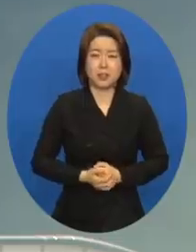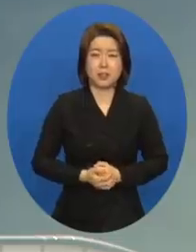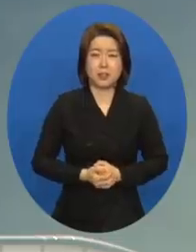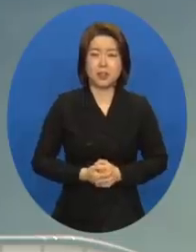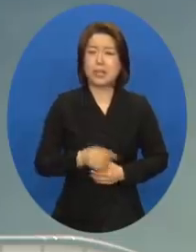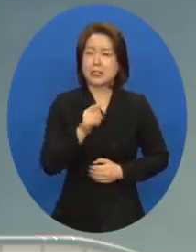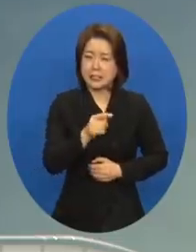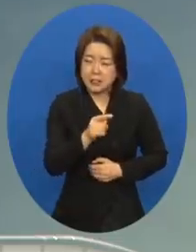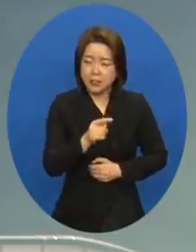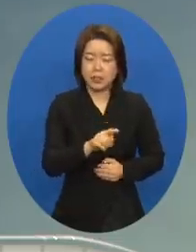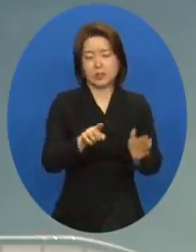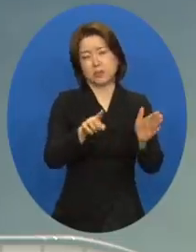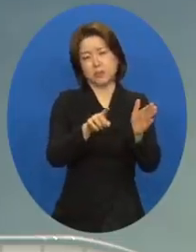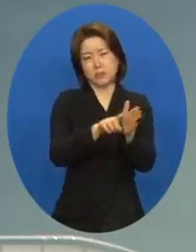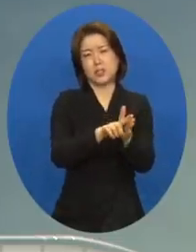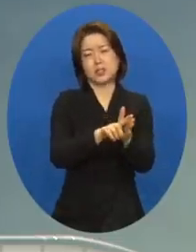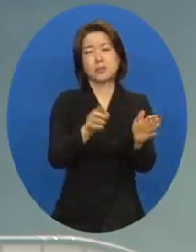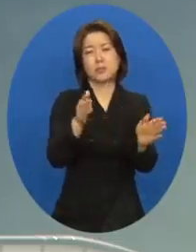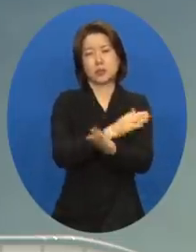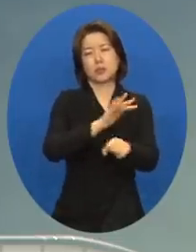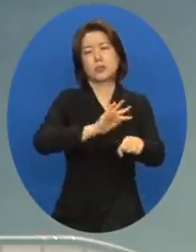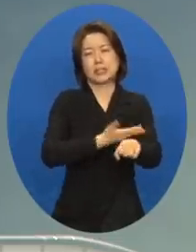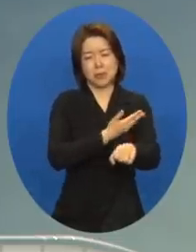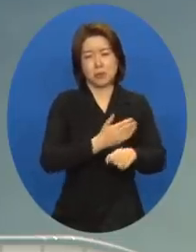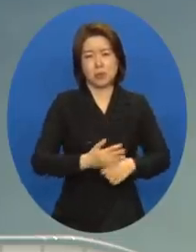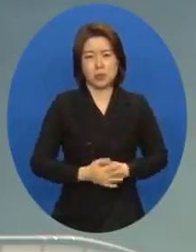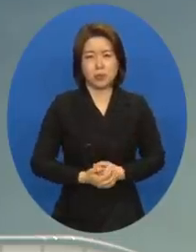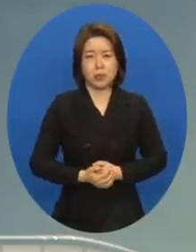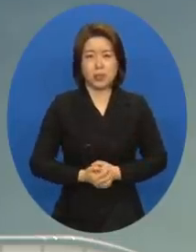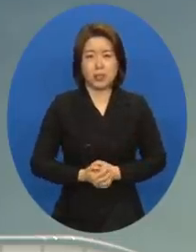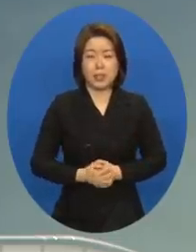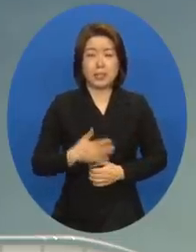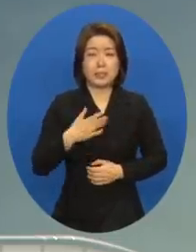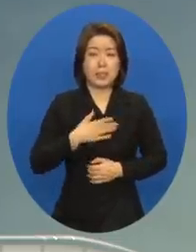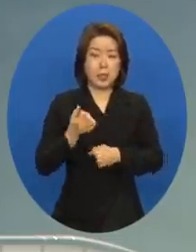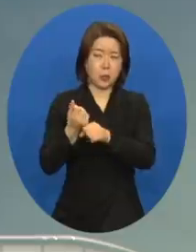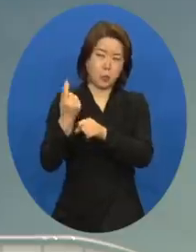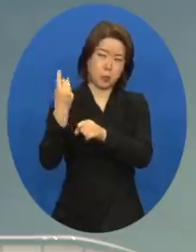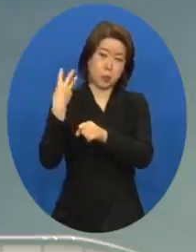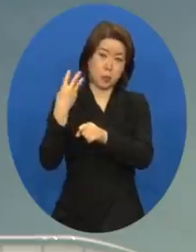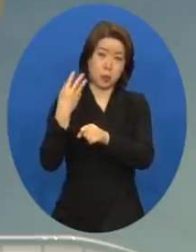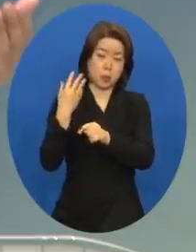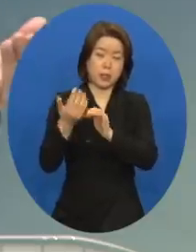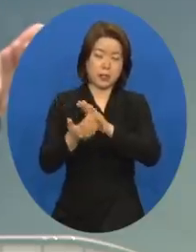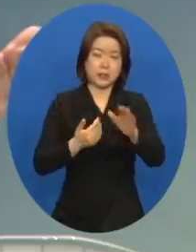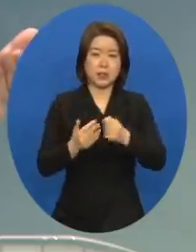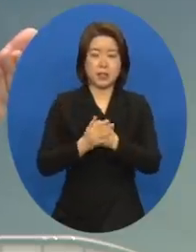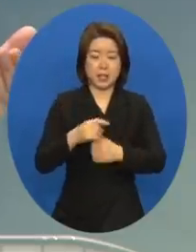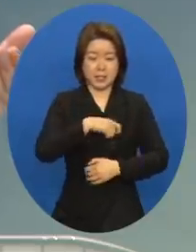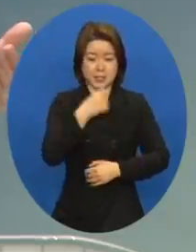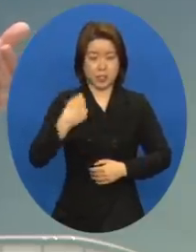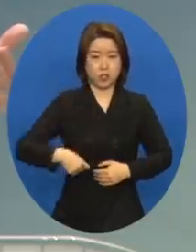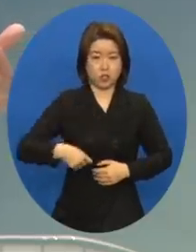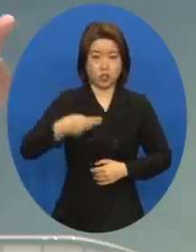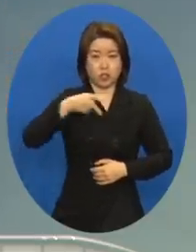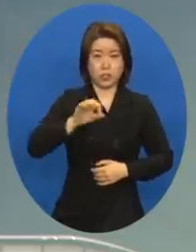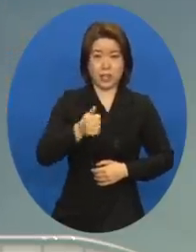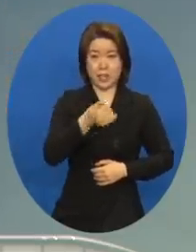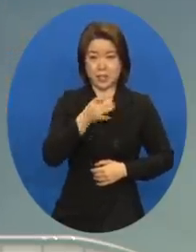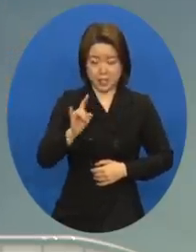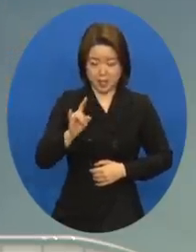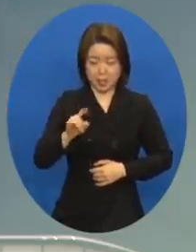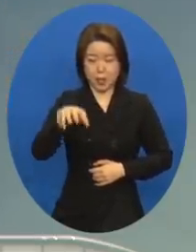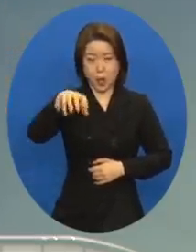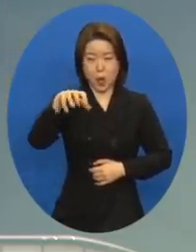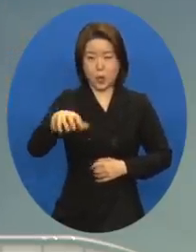믿음부터 잘못된 것입니다. 제가 몇 해 전에 중국 상해에서 열리는